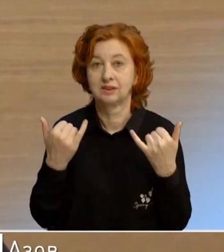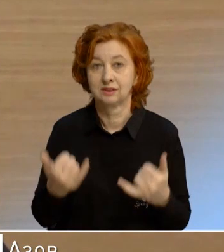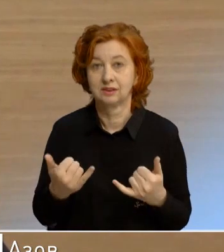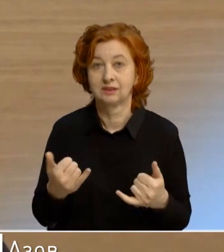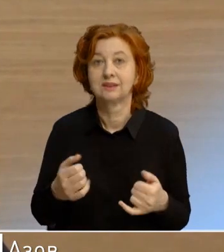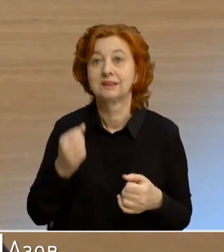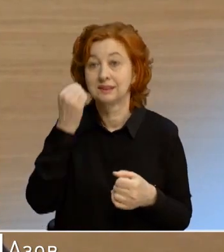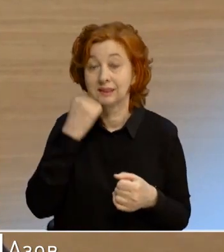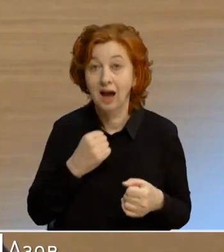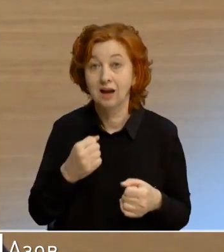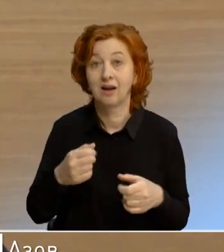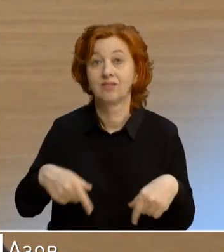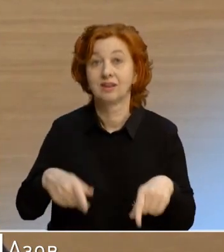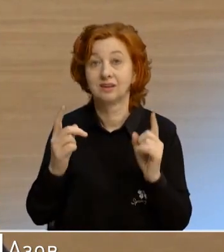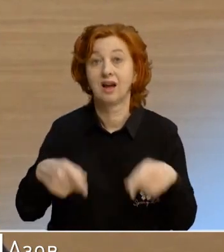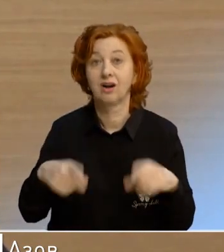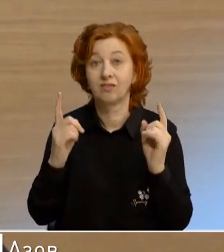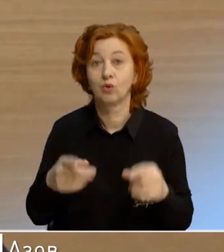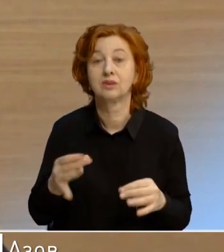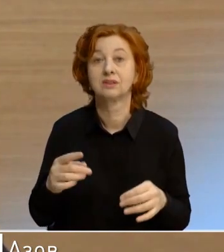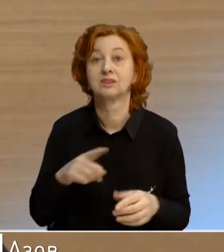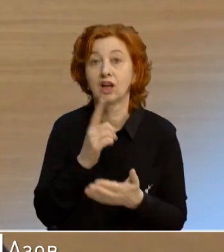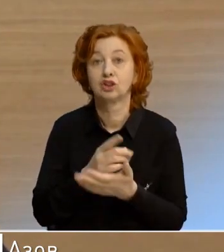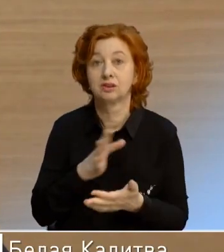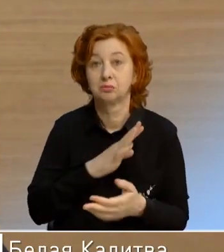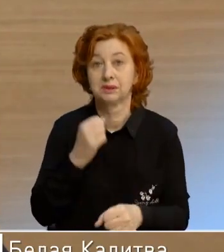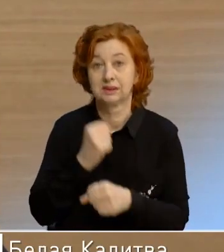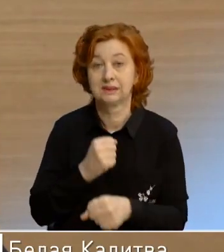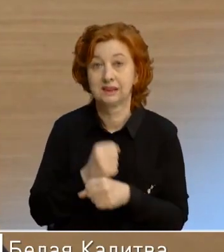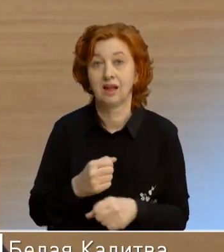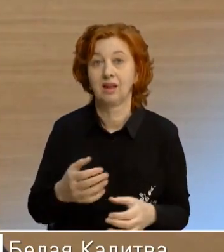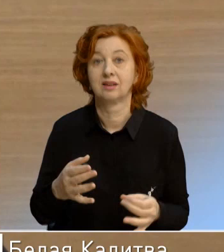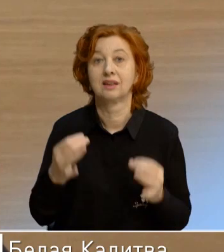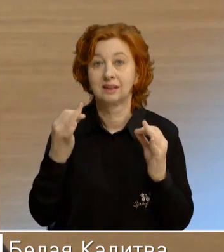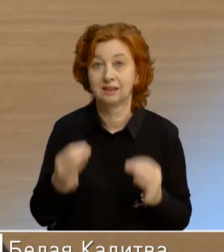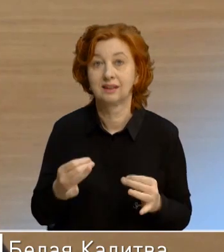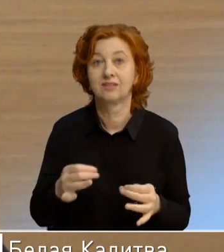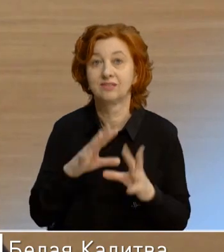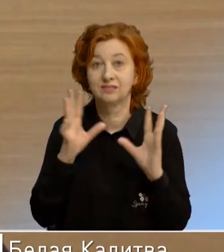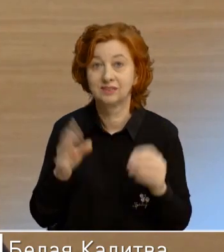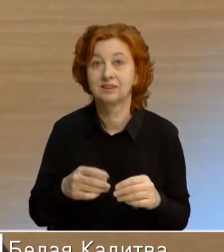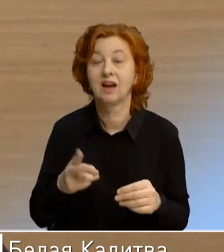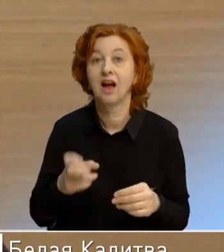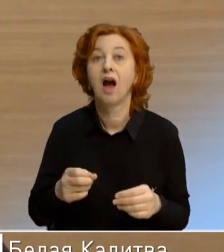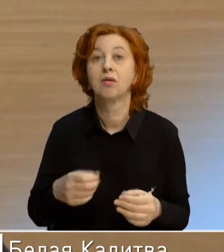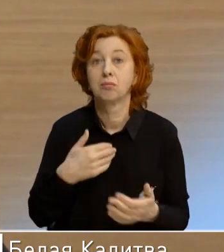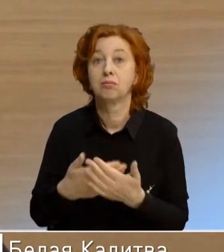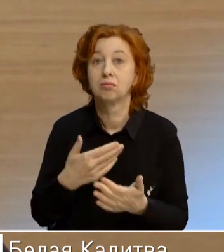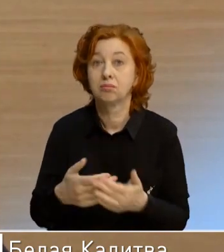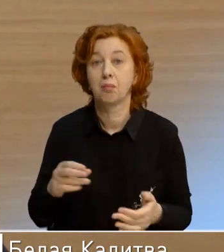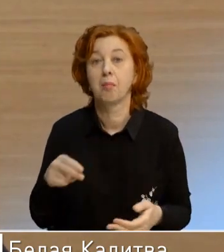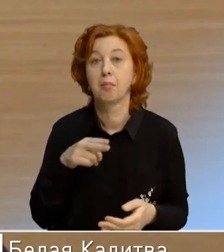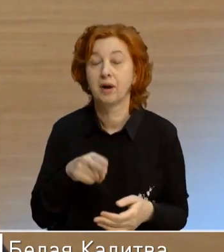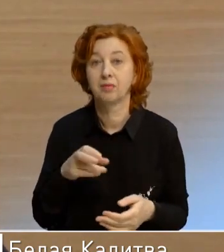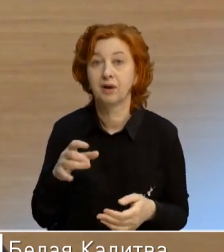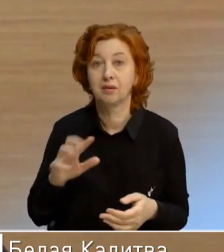право высказывать свои предложения, замечания, наверняка будет критика. Я готов принимать эту критику, но